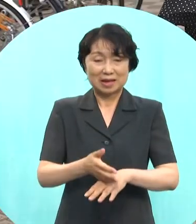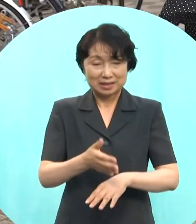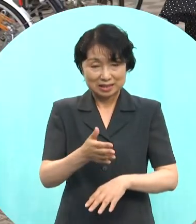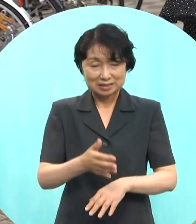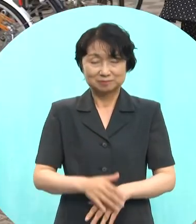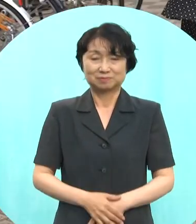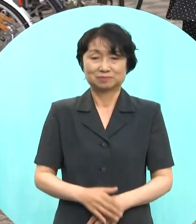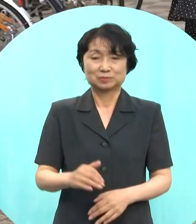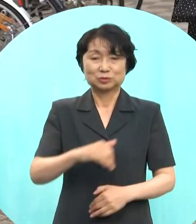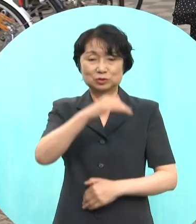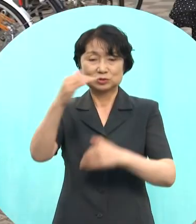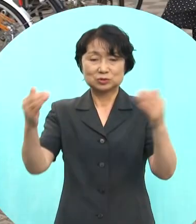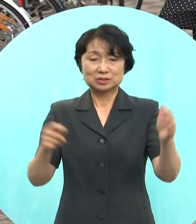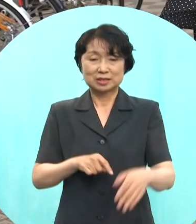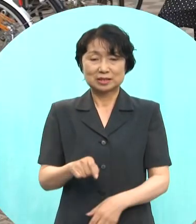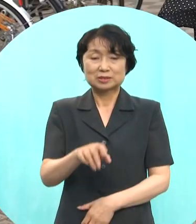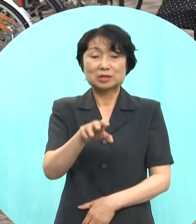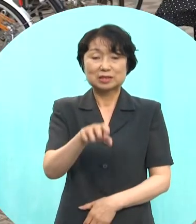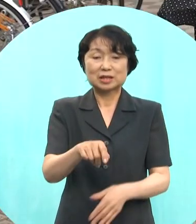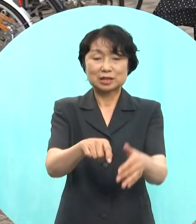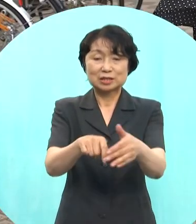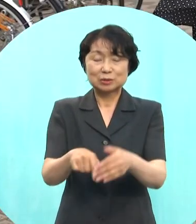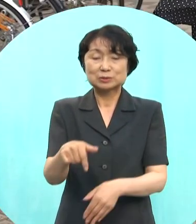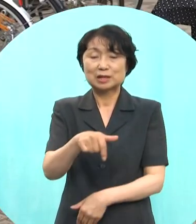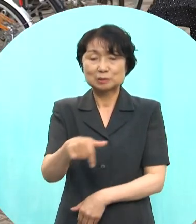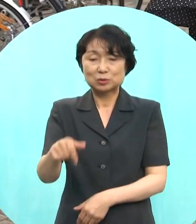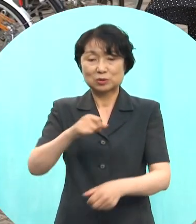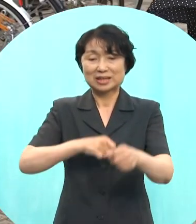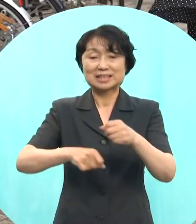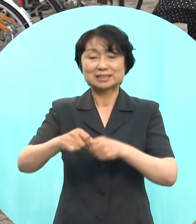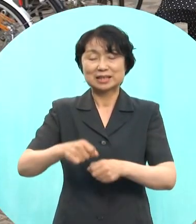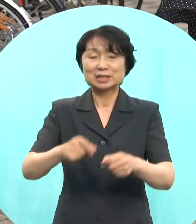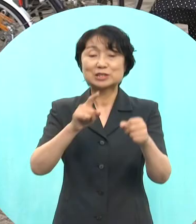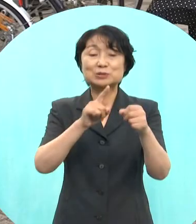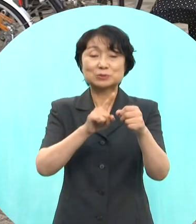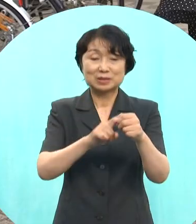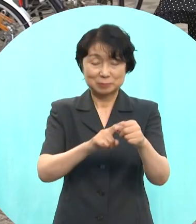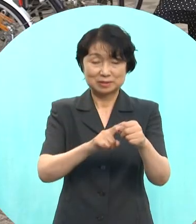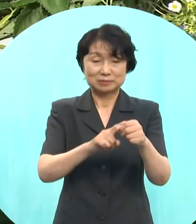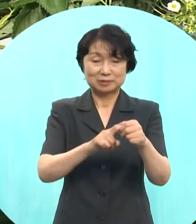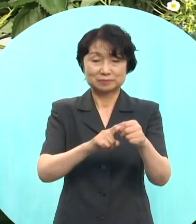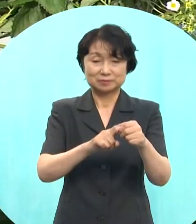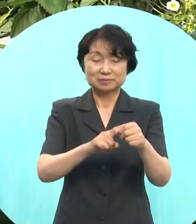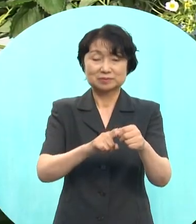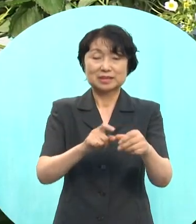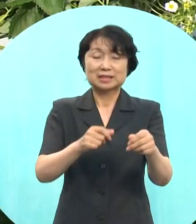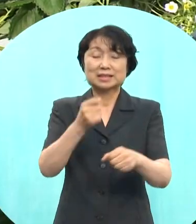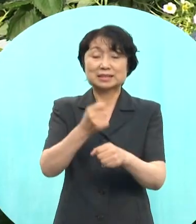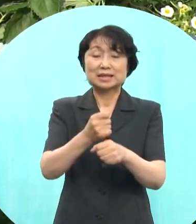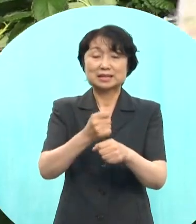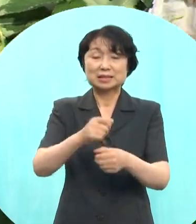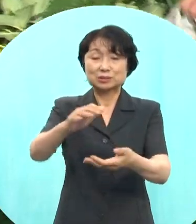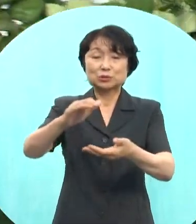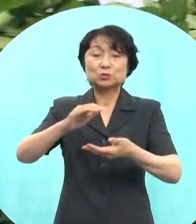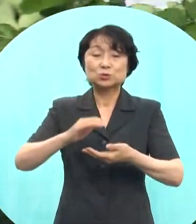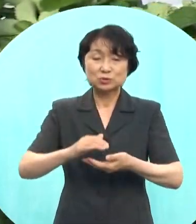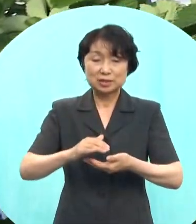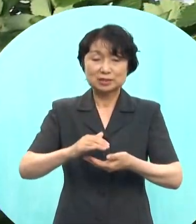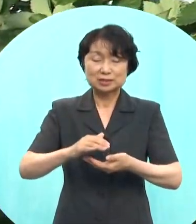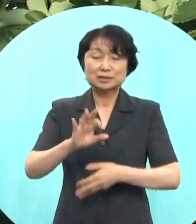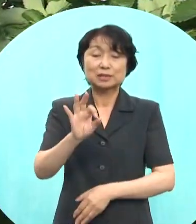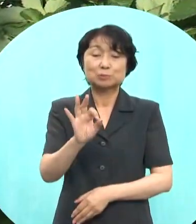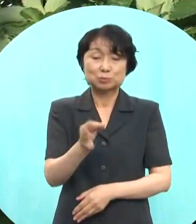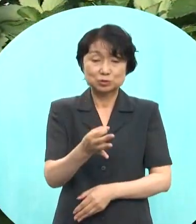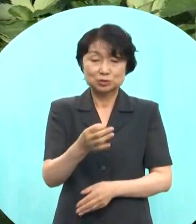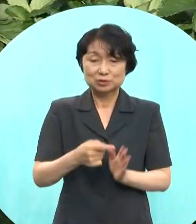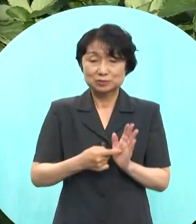ありがとうございます。中山間農産村部を活性化するためにはそこで生産収穫される